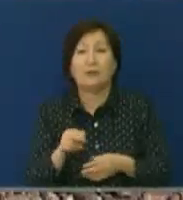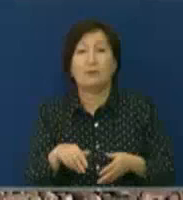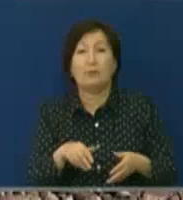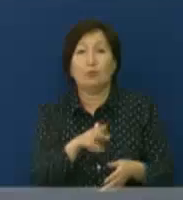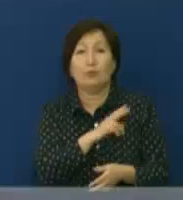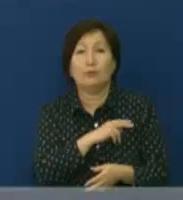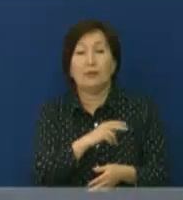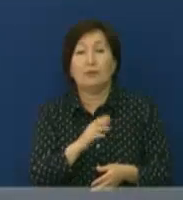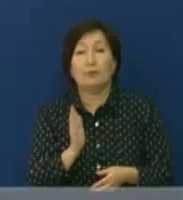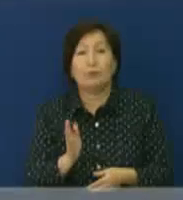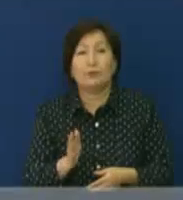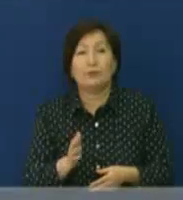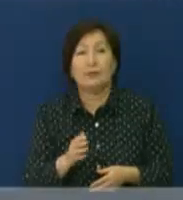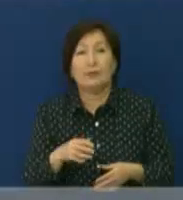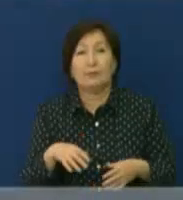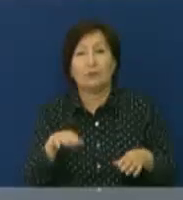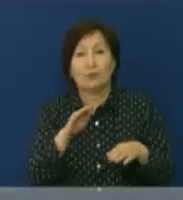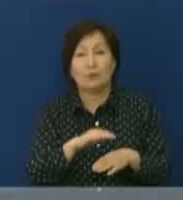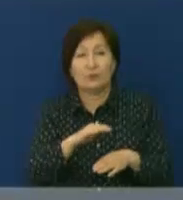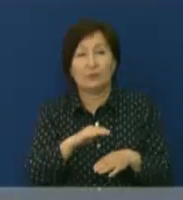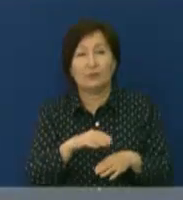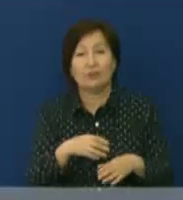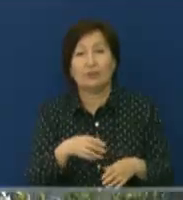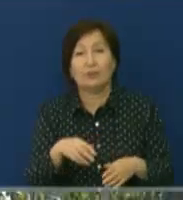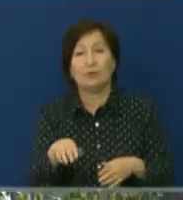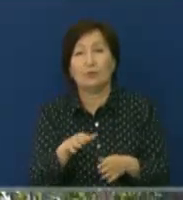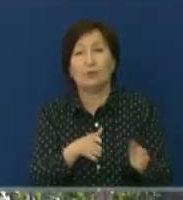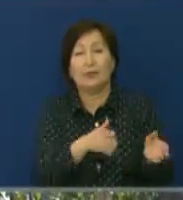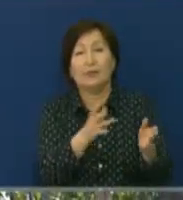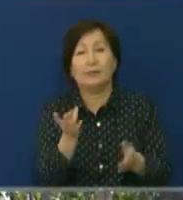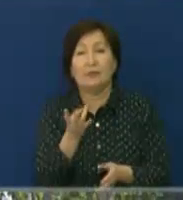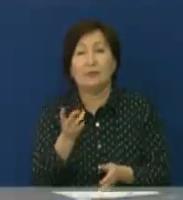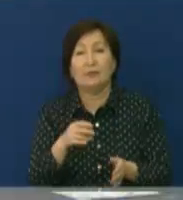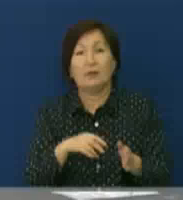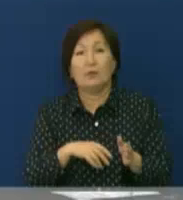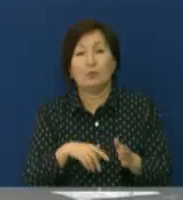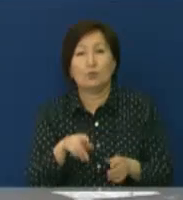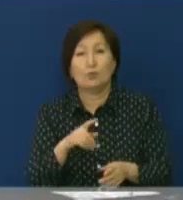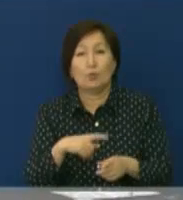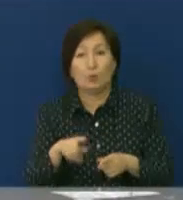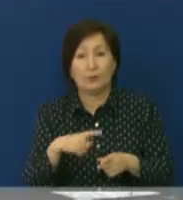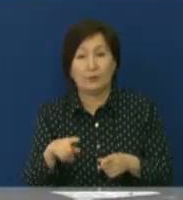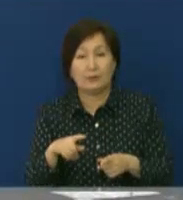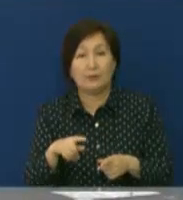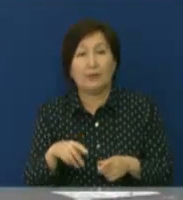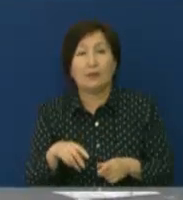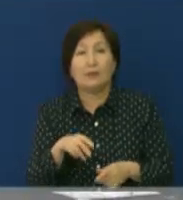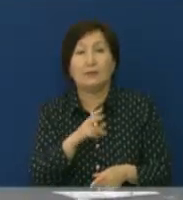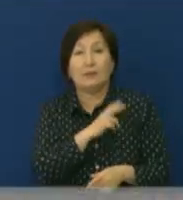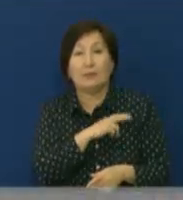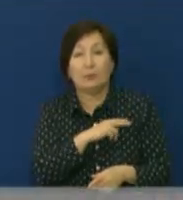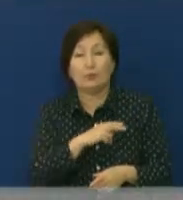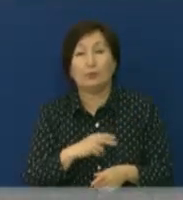крышек колодцев по проспекту ауэзова необходимо ускорить и выполнить запланированные вам работ до выпадения обильных